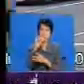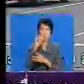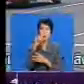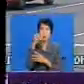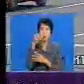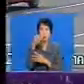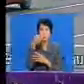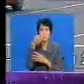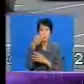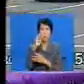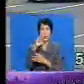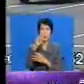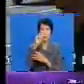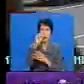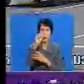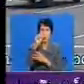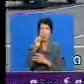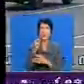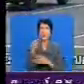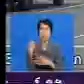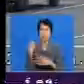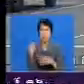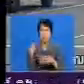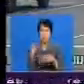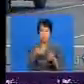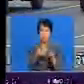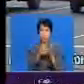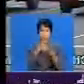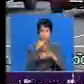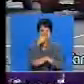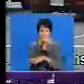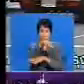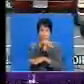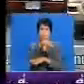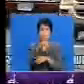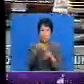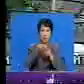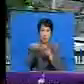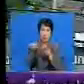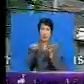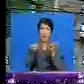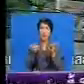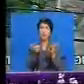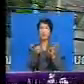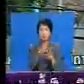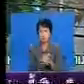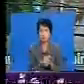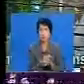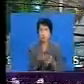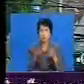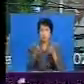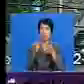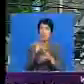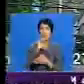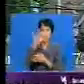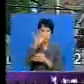นถนนรัชดาภิเษกมุ่งหน้าไปยังถนนวิภาวดีรังสิตกำแพงเพชรและงามวงวานค่ะแต่เมื่อมีการปิดซ่อมสะพานข้าม